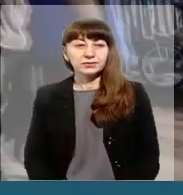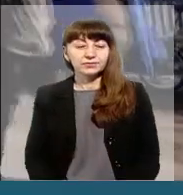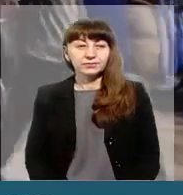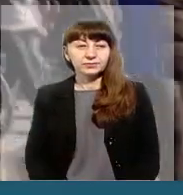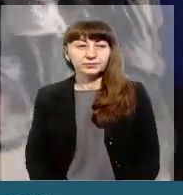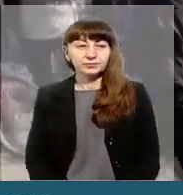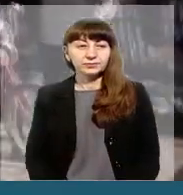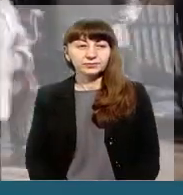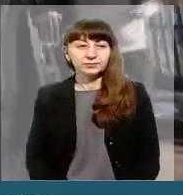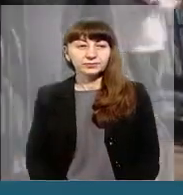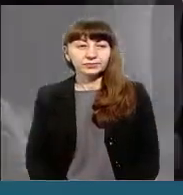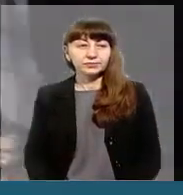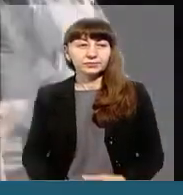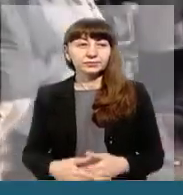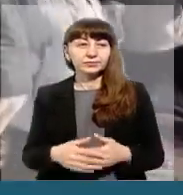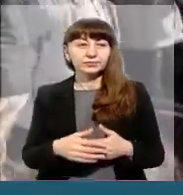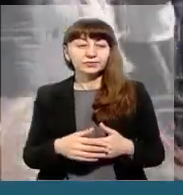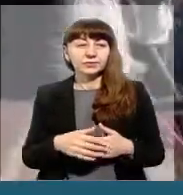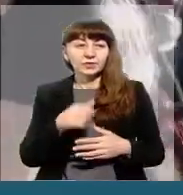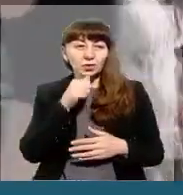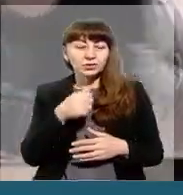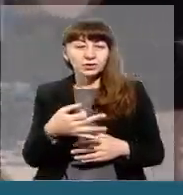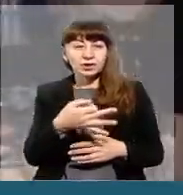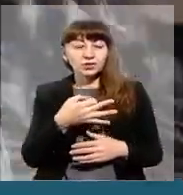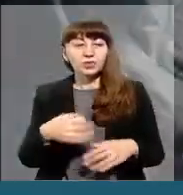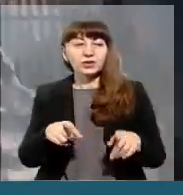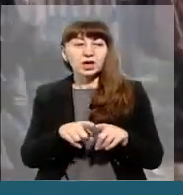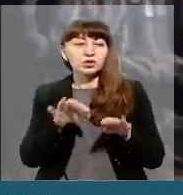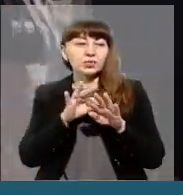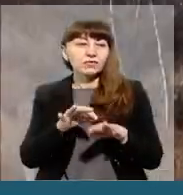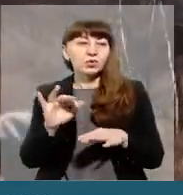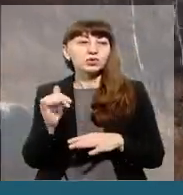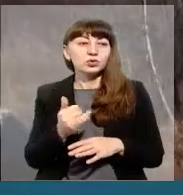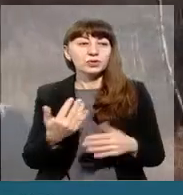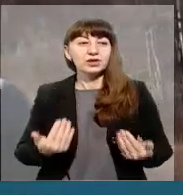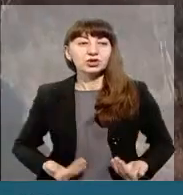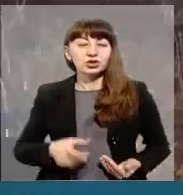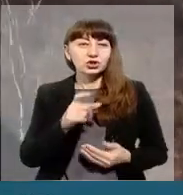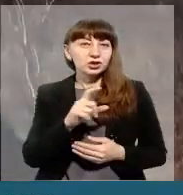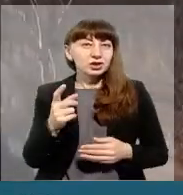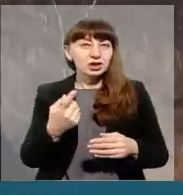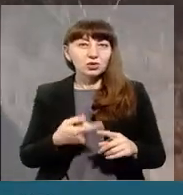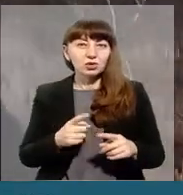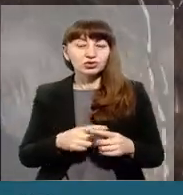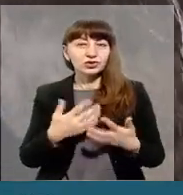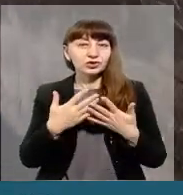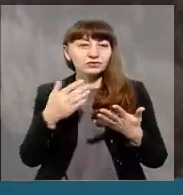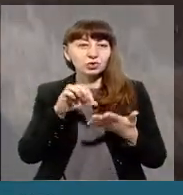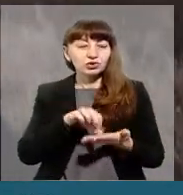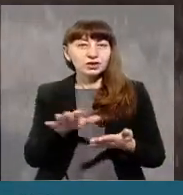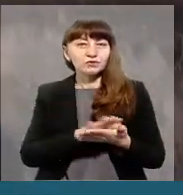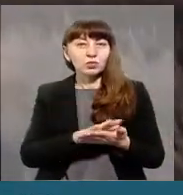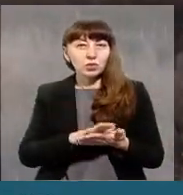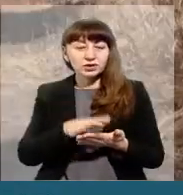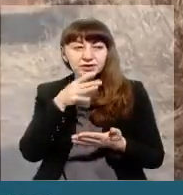Қостанай облысына қарасты қала аудандарда да сенбіліктер өткізіліп, тұрғындар өз аумақтарын тазартуда ерекше белсенділік танытып келеді.